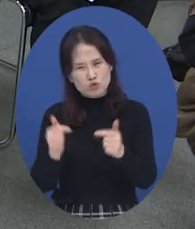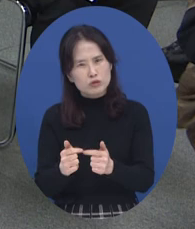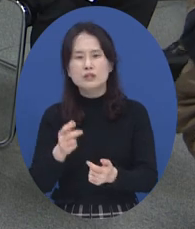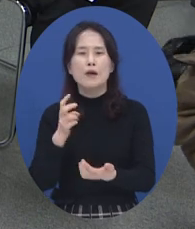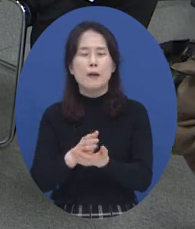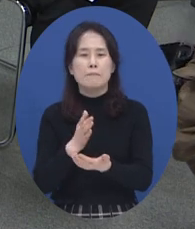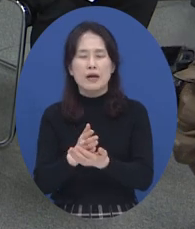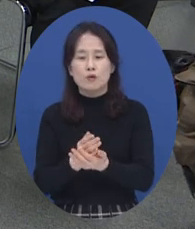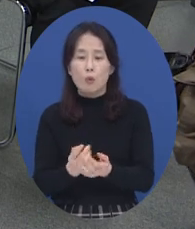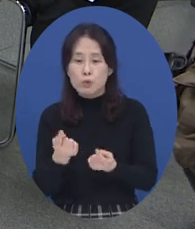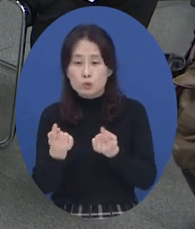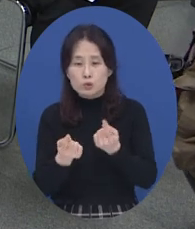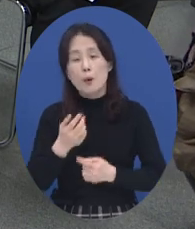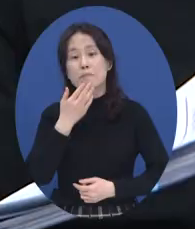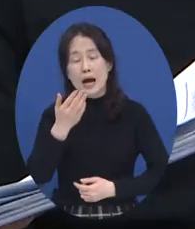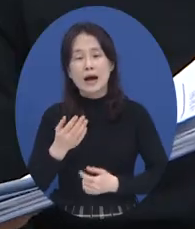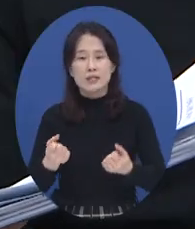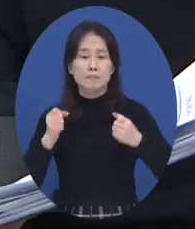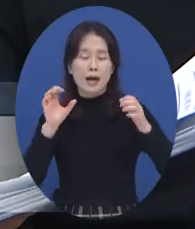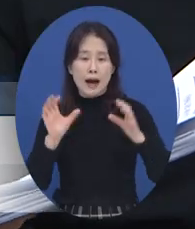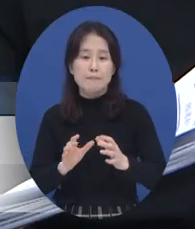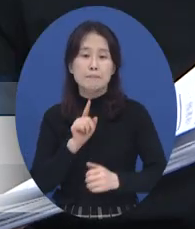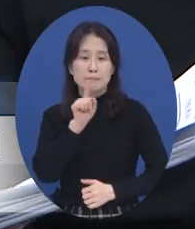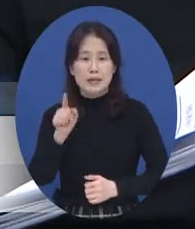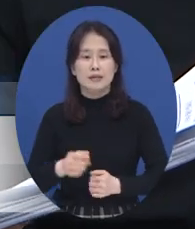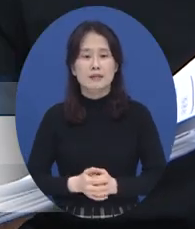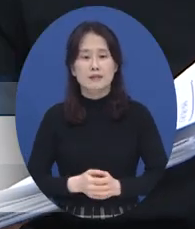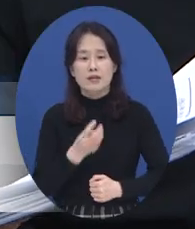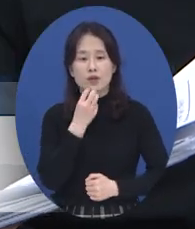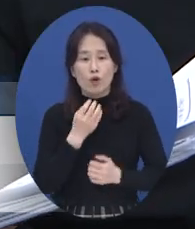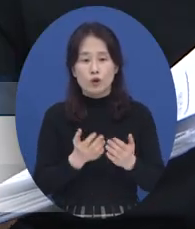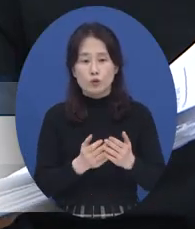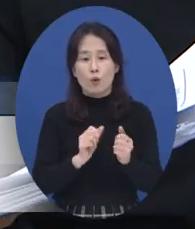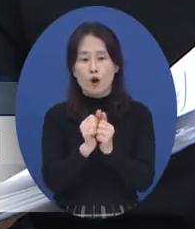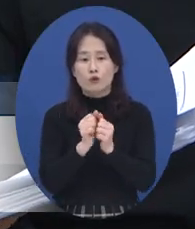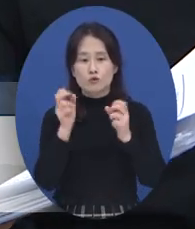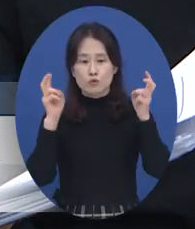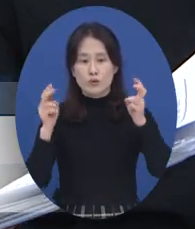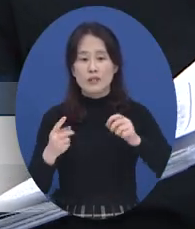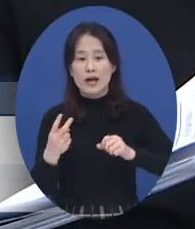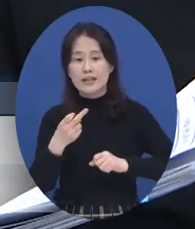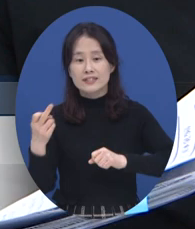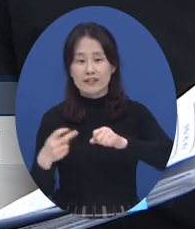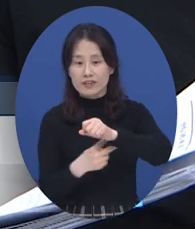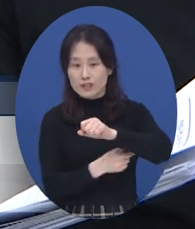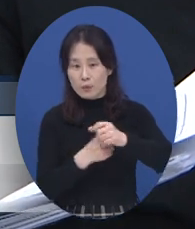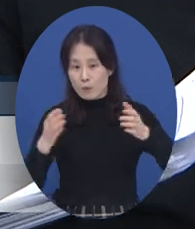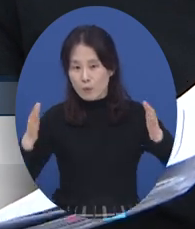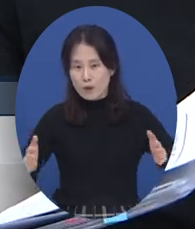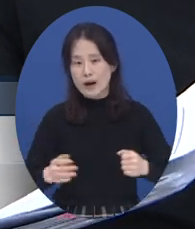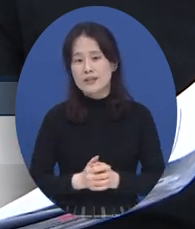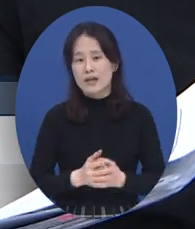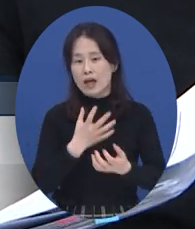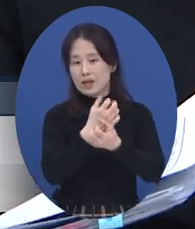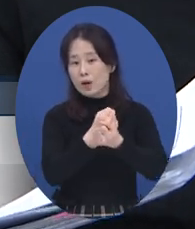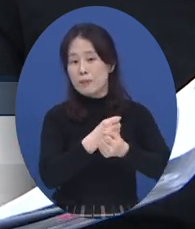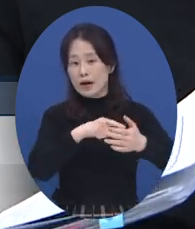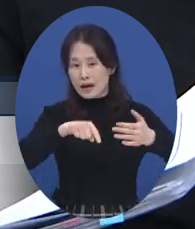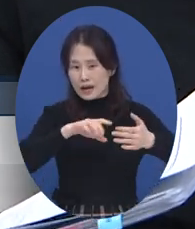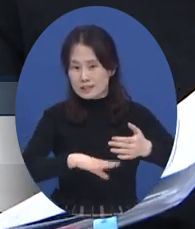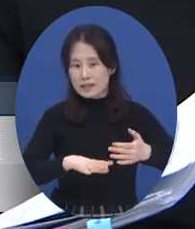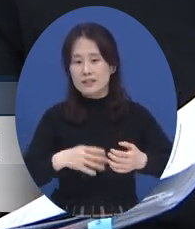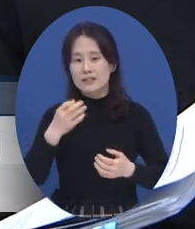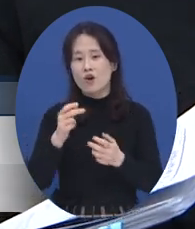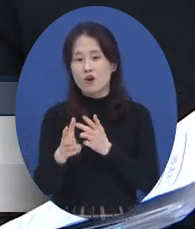제시된다면 협력하겠다고 했습니다. 그 경기도와 주식회사 일산대교 간의 실시협약상 정해진